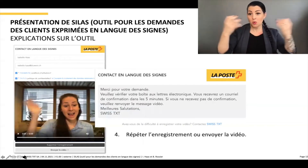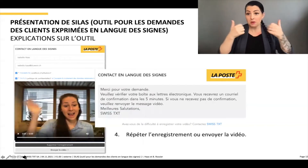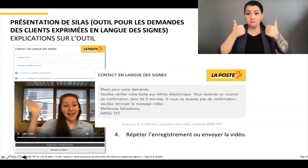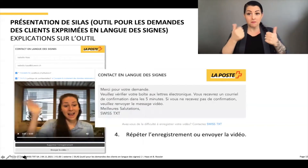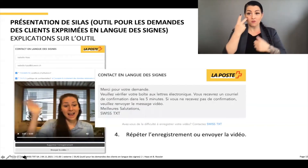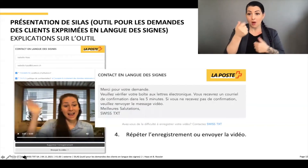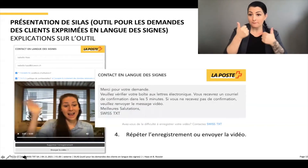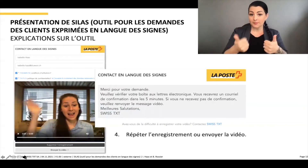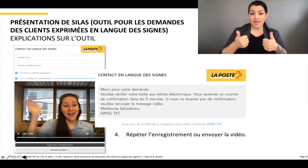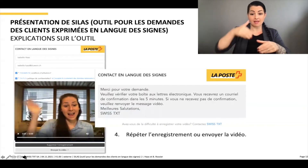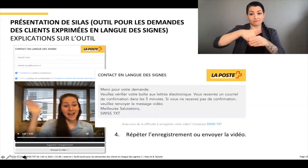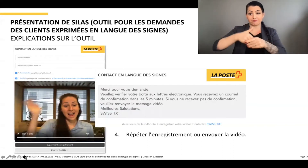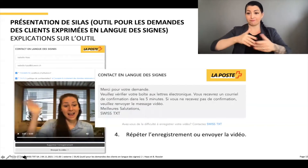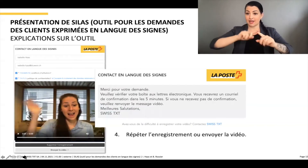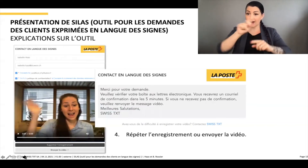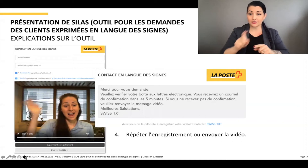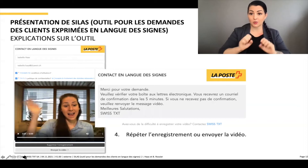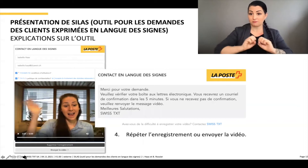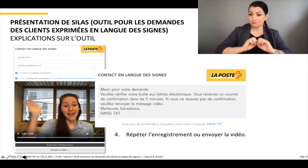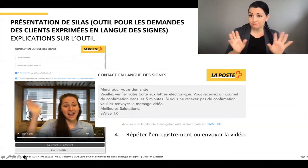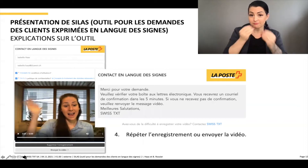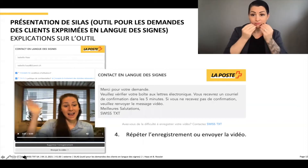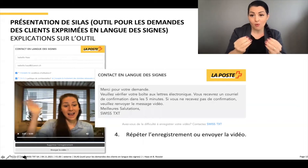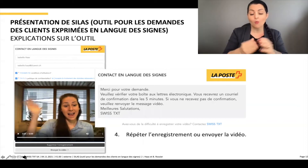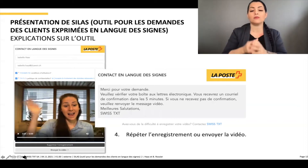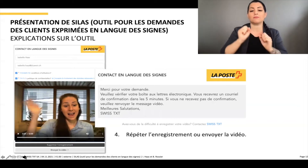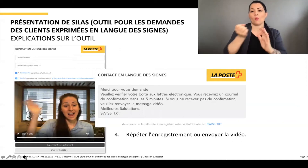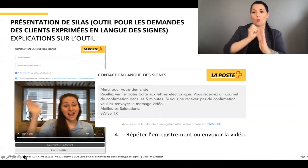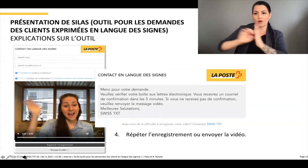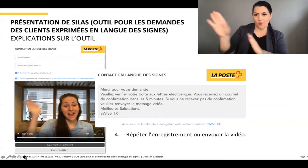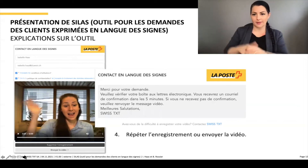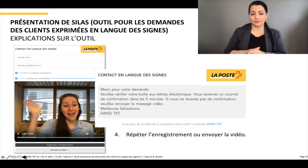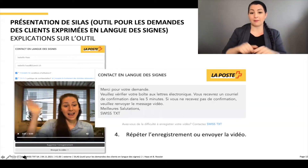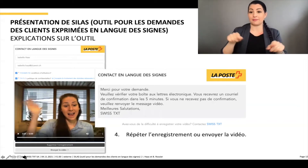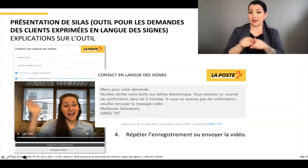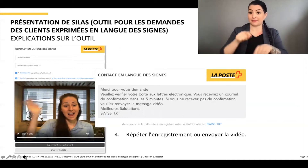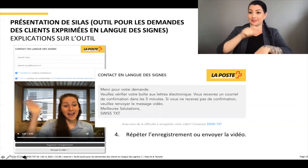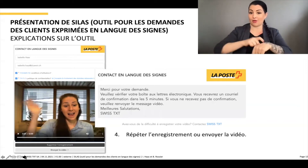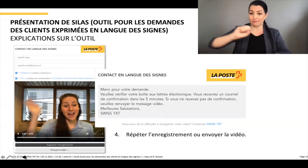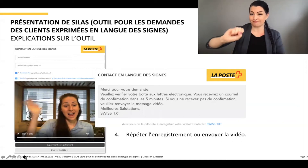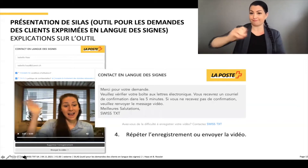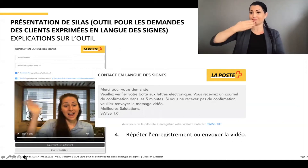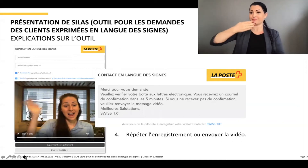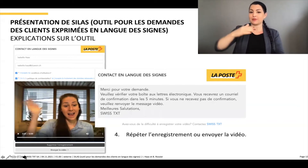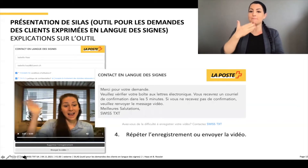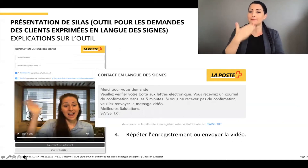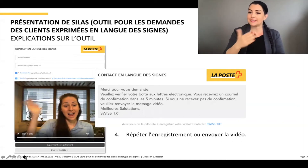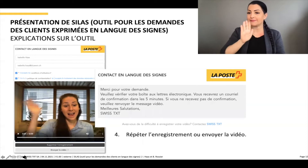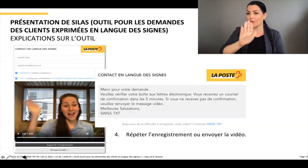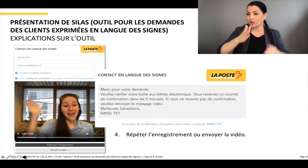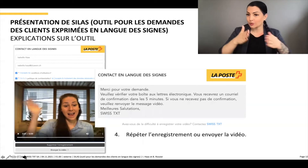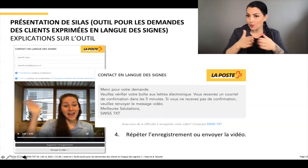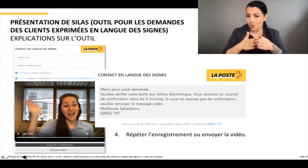Une fois que tout lui convient, la luminosité, la visibilité, le contenu, la question, alors il peut envoyer le message.